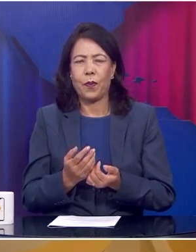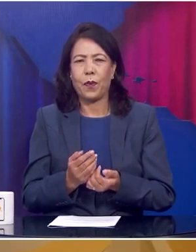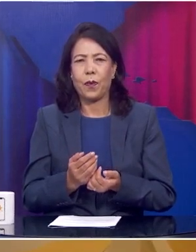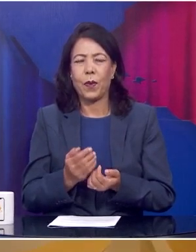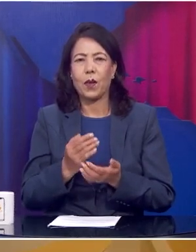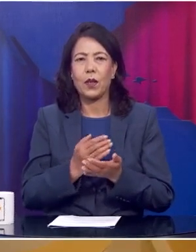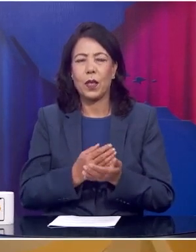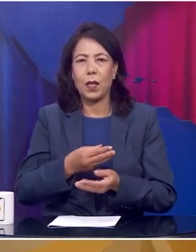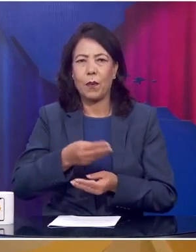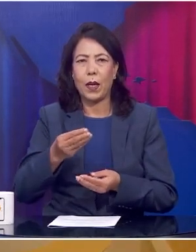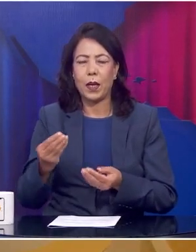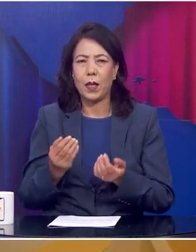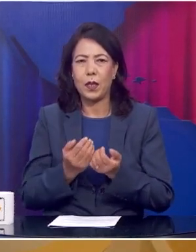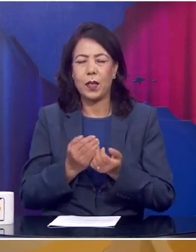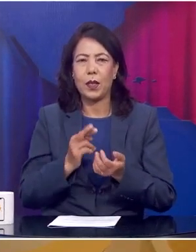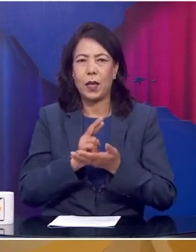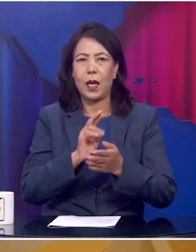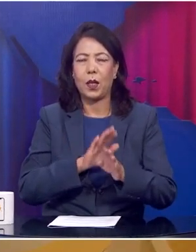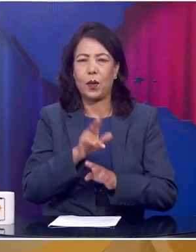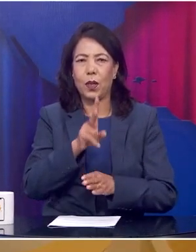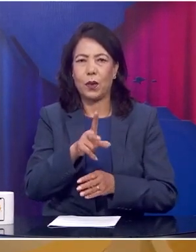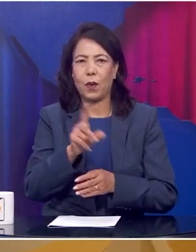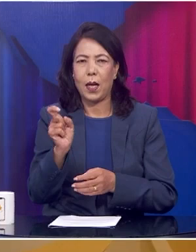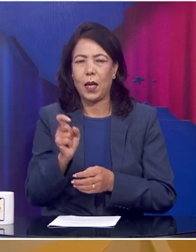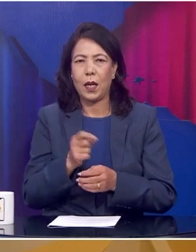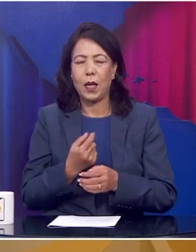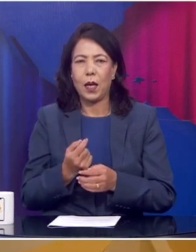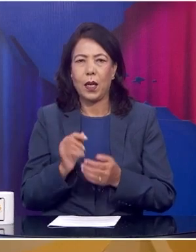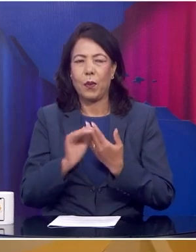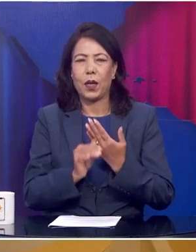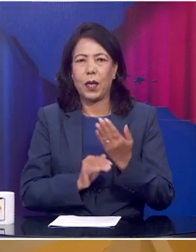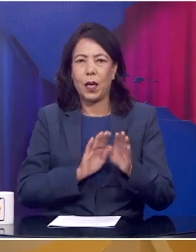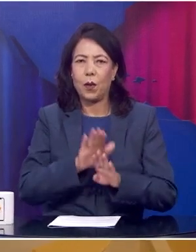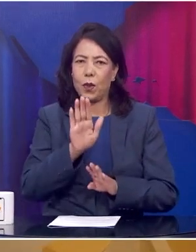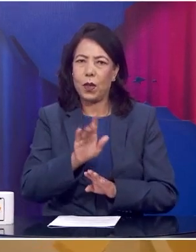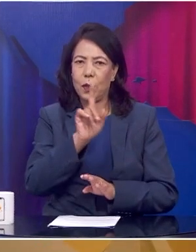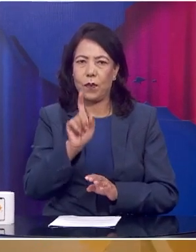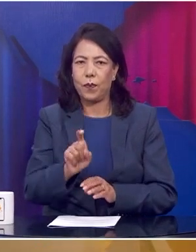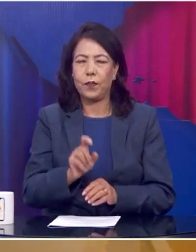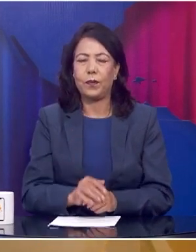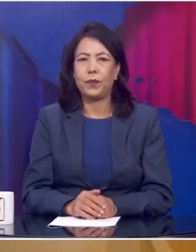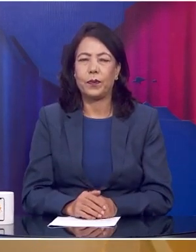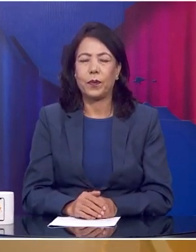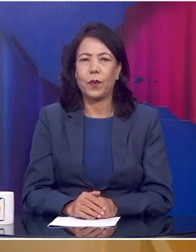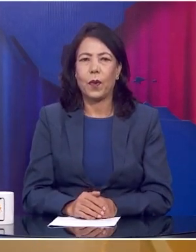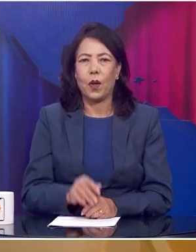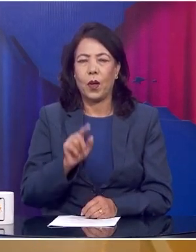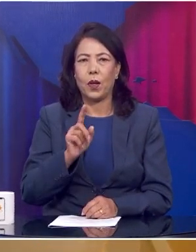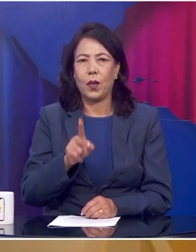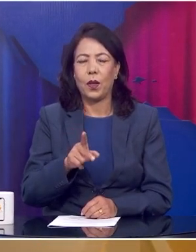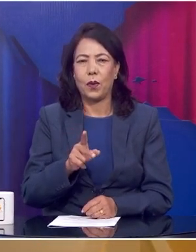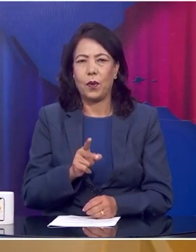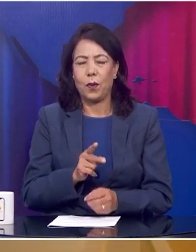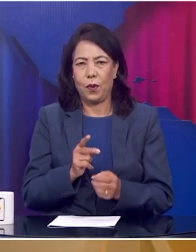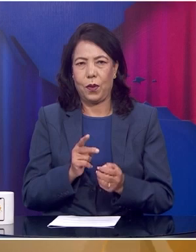के कस्ता कसरी बाँडिने छन् राहतहरू, त्यसको लागि केही प्रक्रियाहरू छ? निश्चय नै यसका लागि